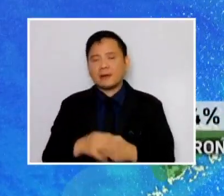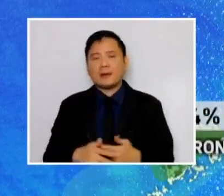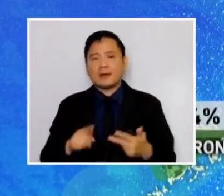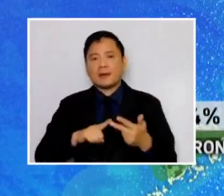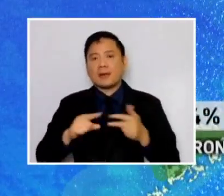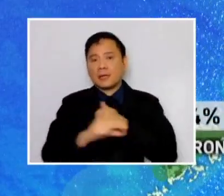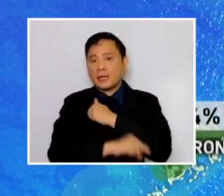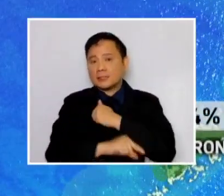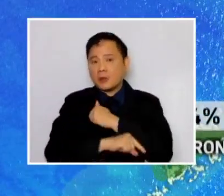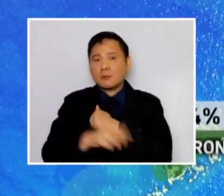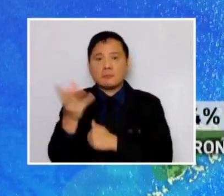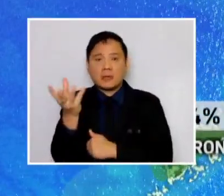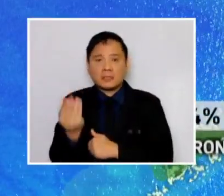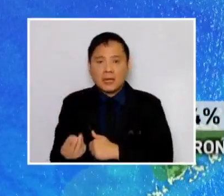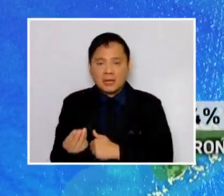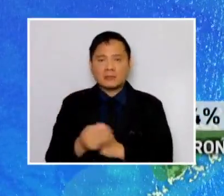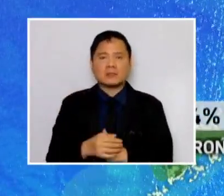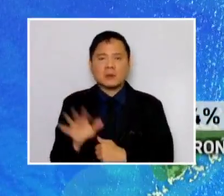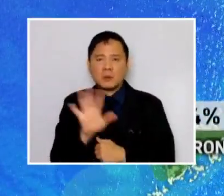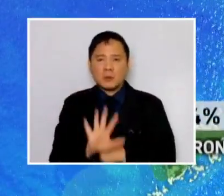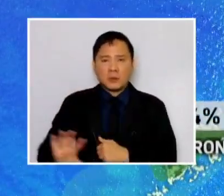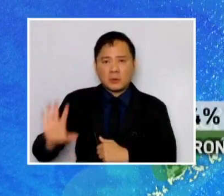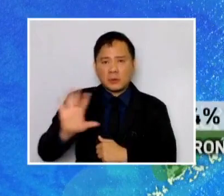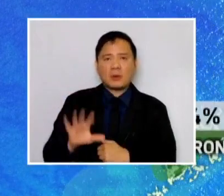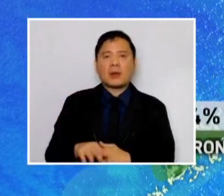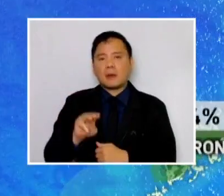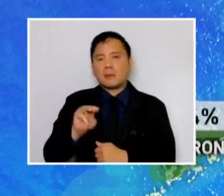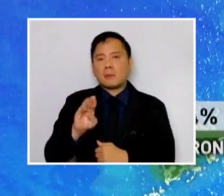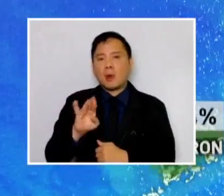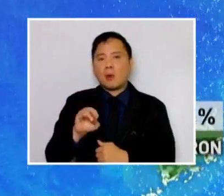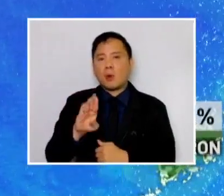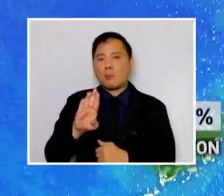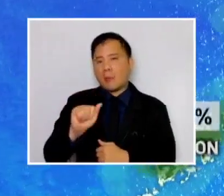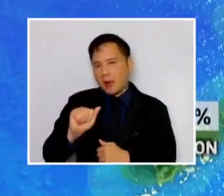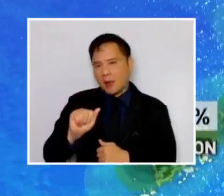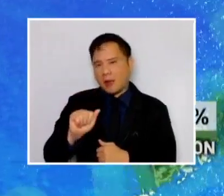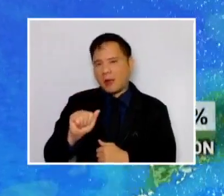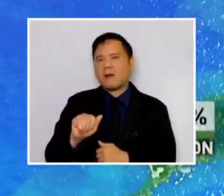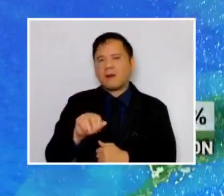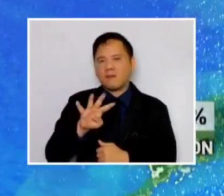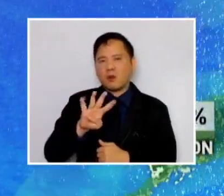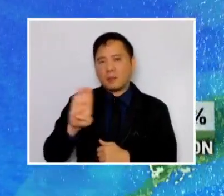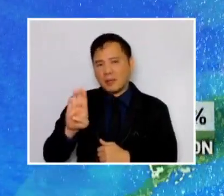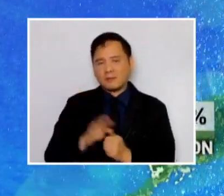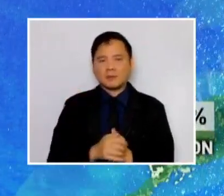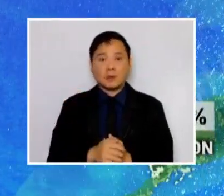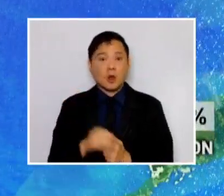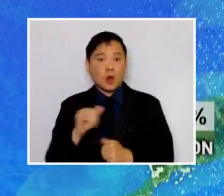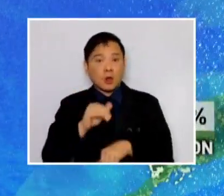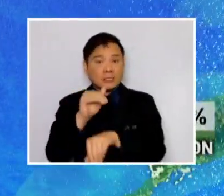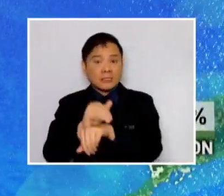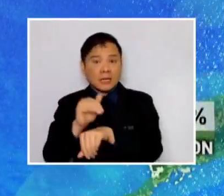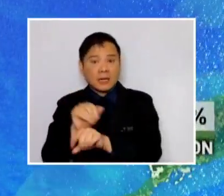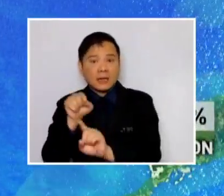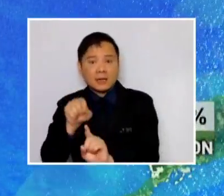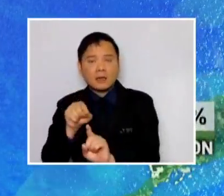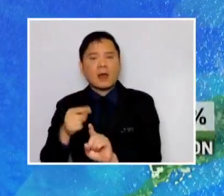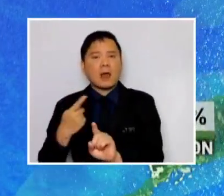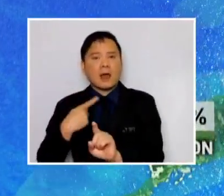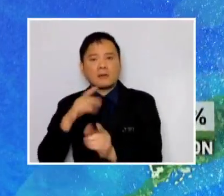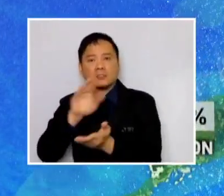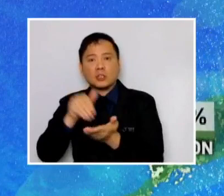Quezon, Batangas at malaking bahagi ng Mimaropa. Sa hapon hanggang gabi, may thunderstorms din sa malaking parte ng Central